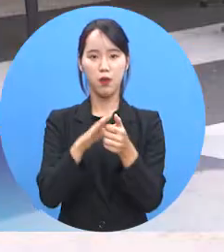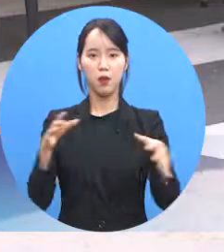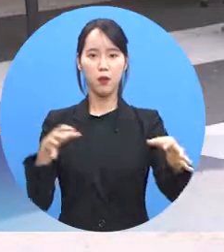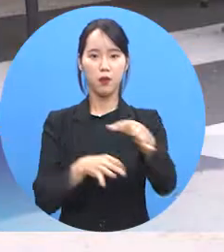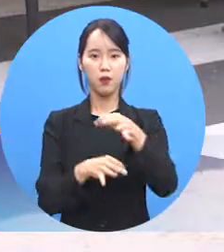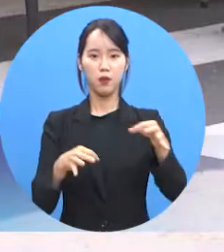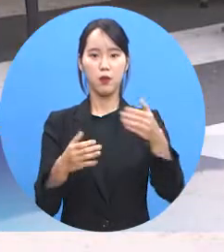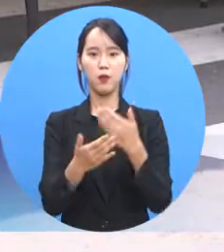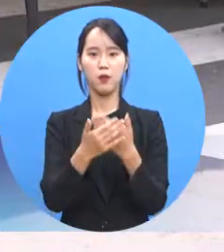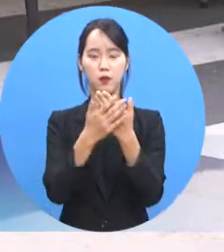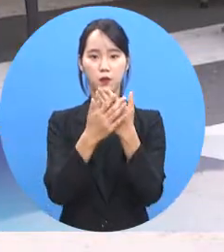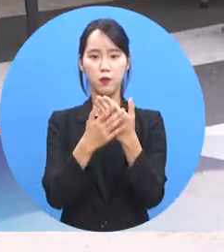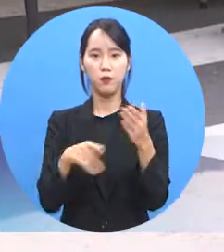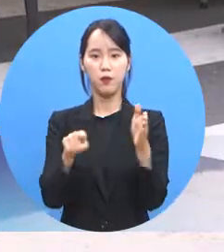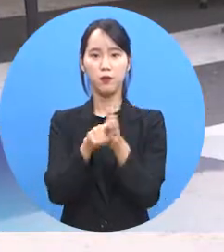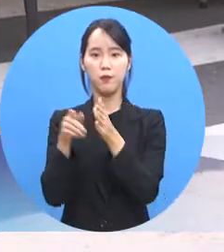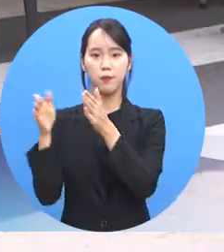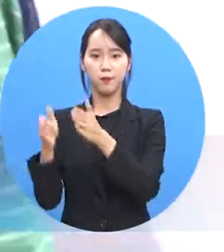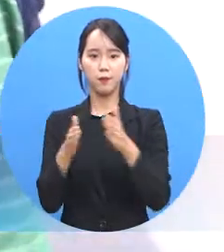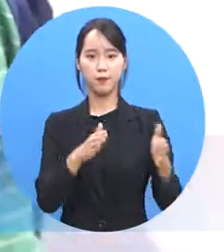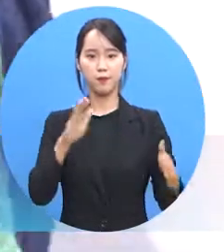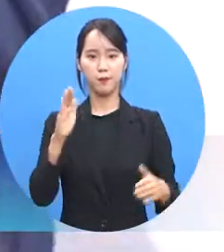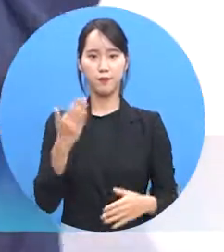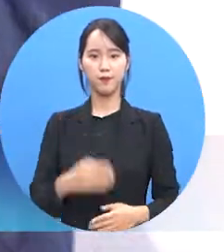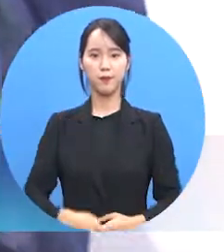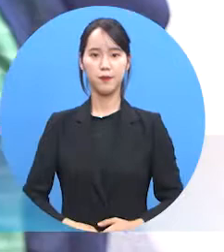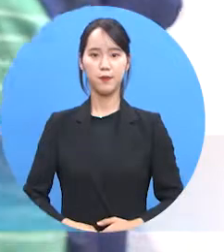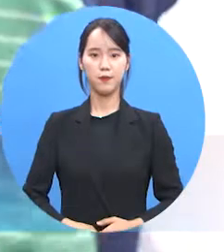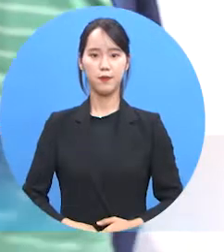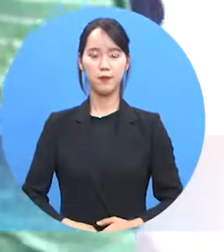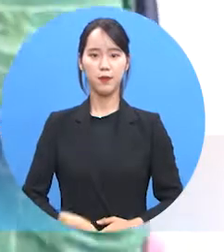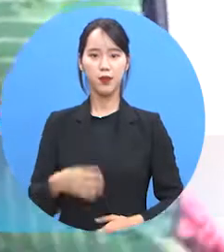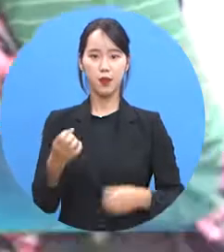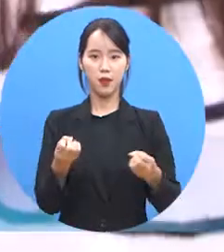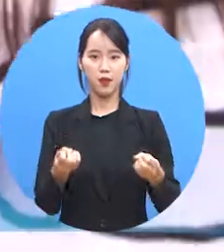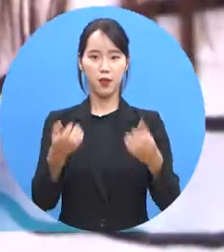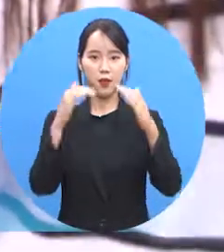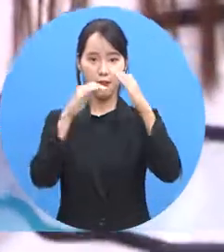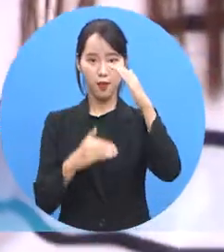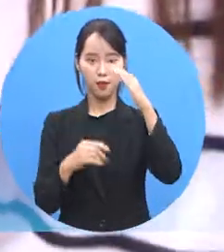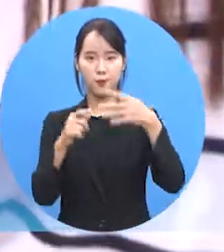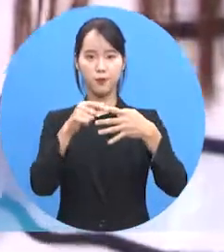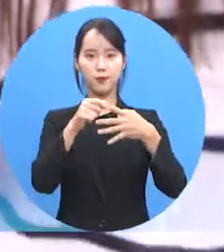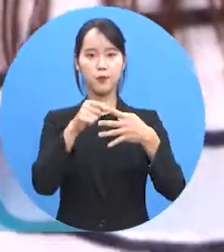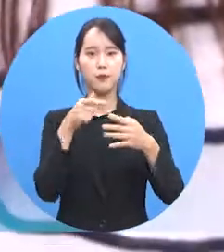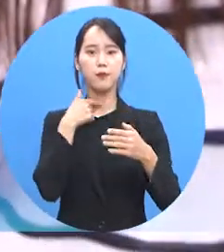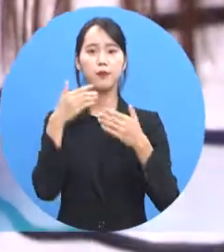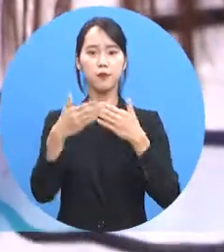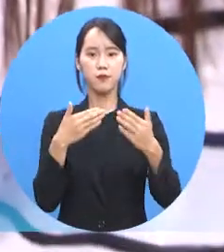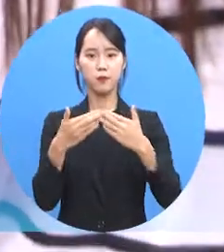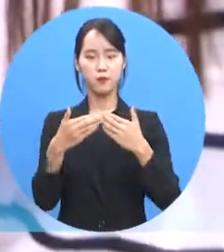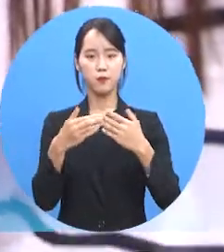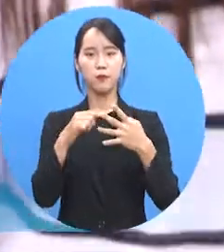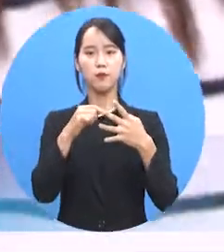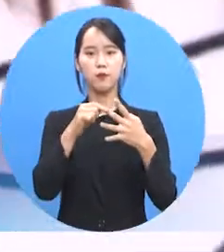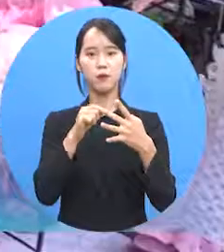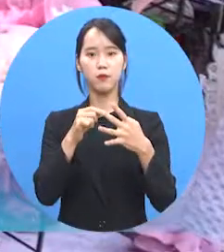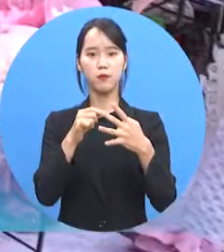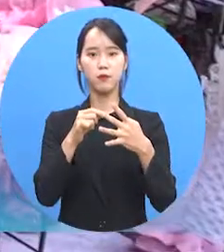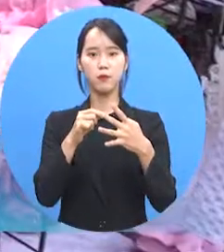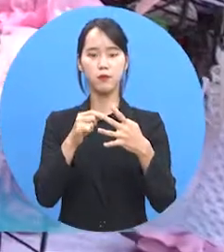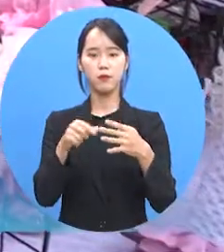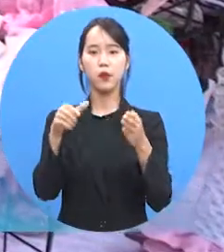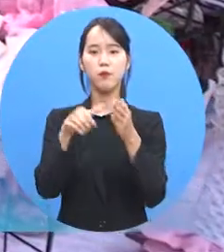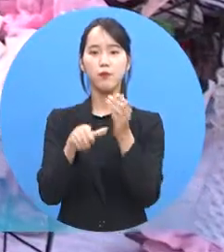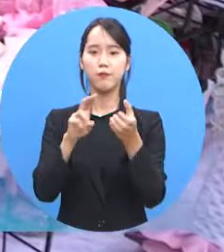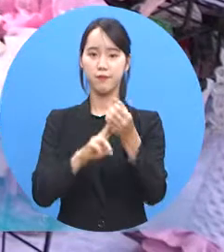도와 지역 경제를 활성화하기 위해 마련된 행사입니다. 행사장은 공방을 체험하는 작가 체험존, 소상공인